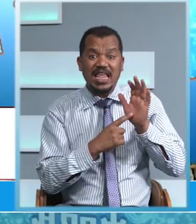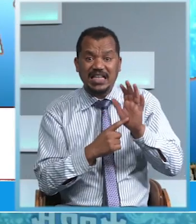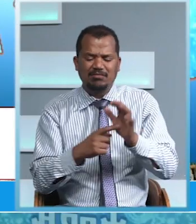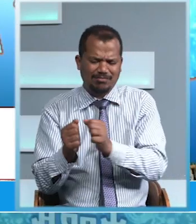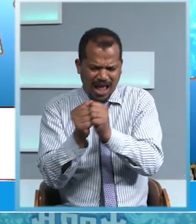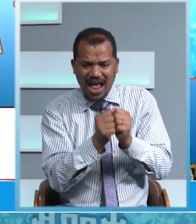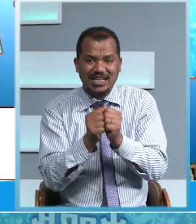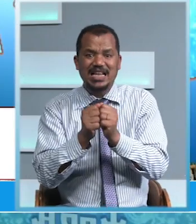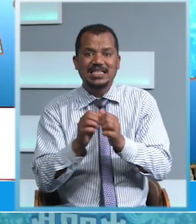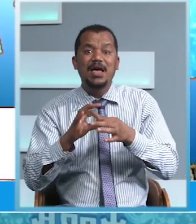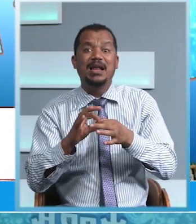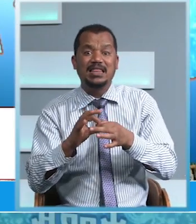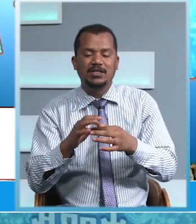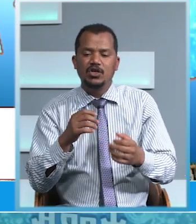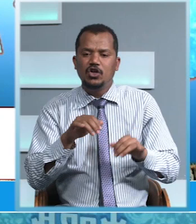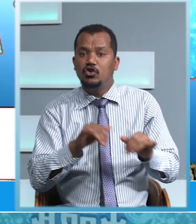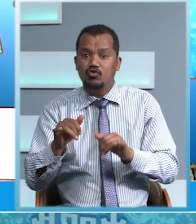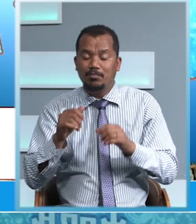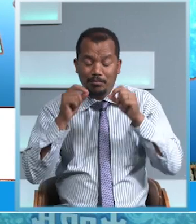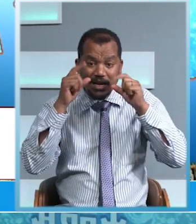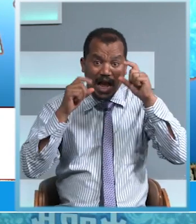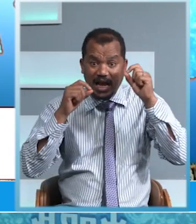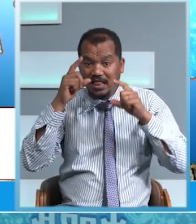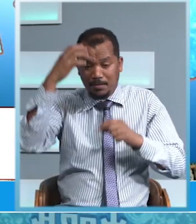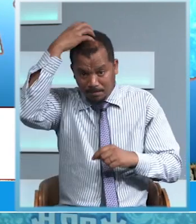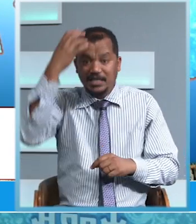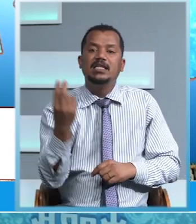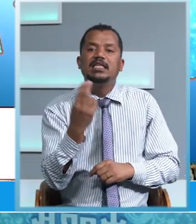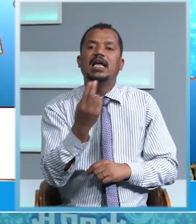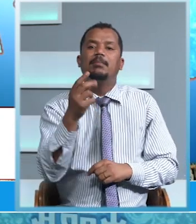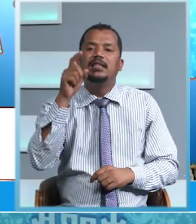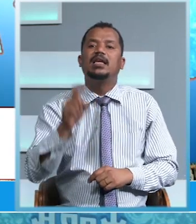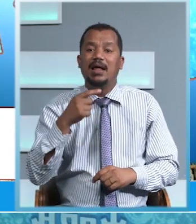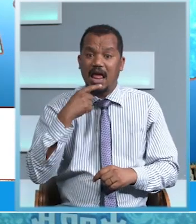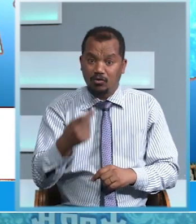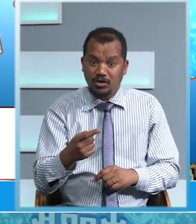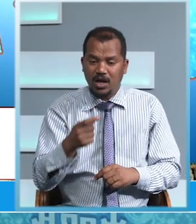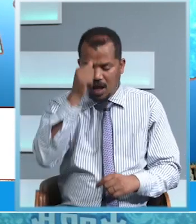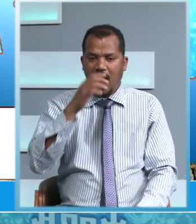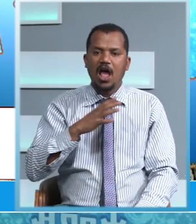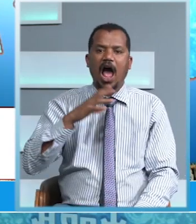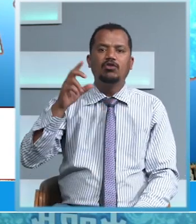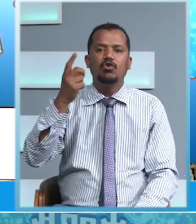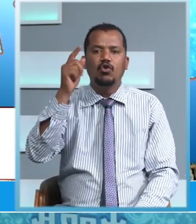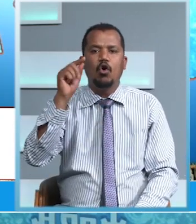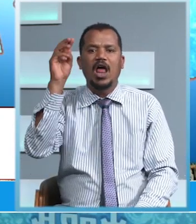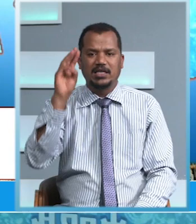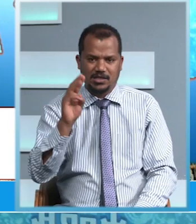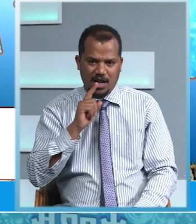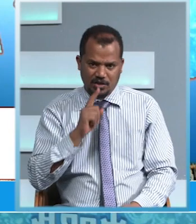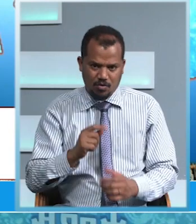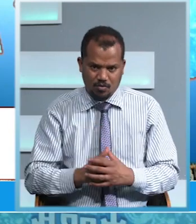ዲያስፖራው ያሳየውን አንድነትና ህብረት እንዲሁም መነቃቃት መንግስት ሊጠቀምበት ይገባል ያሉት ደግሞ አቶ